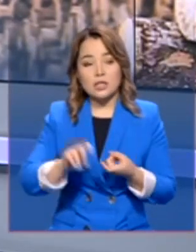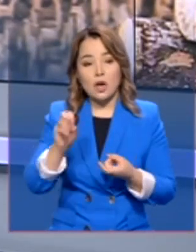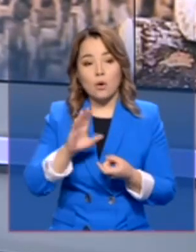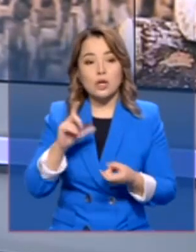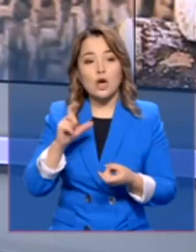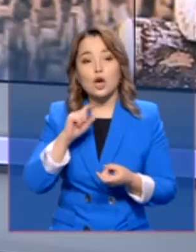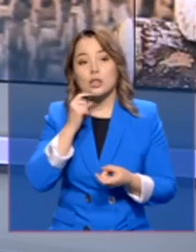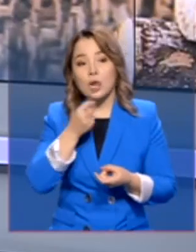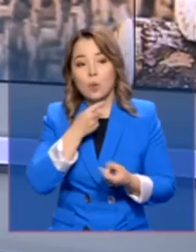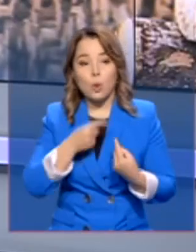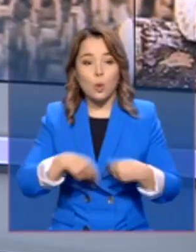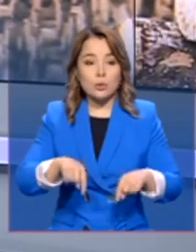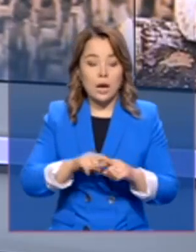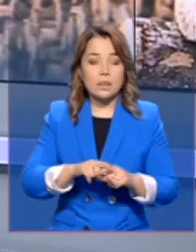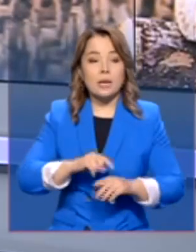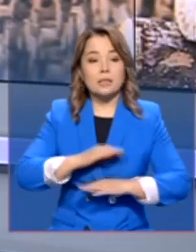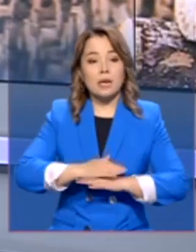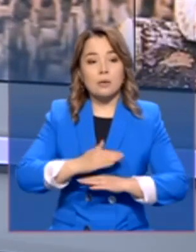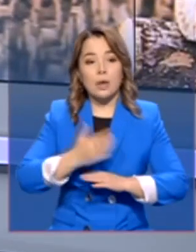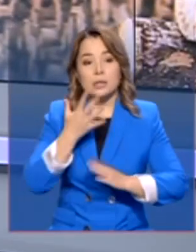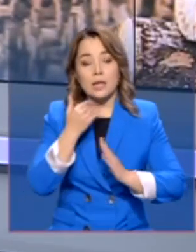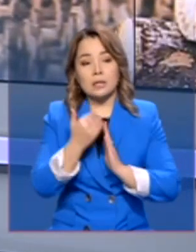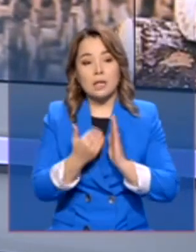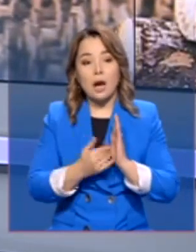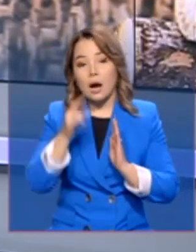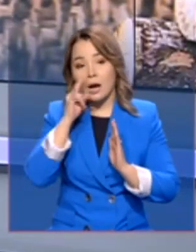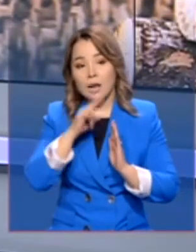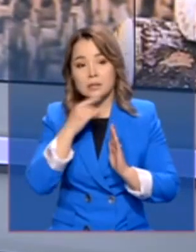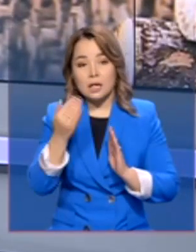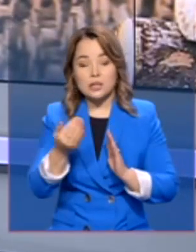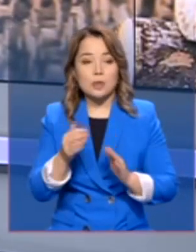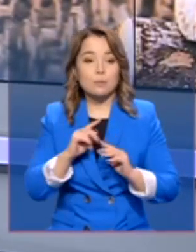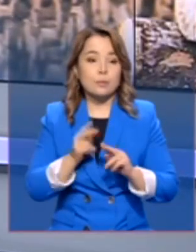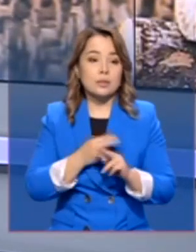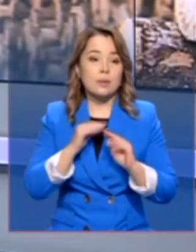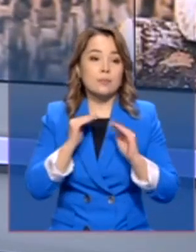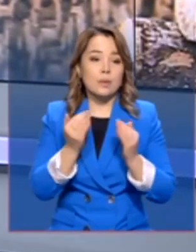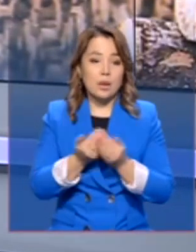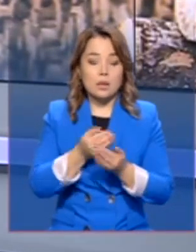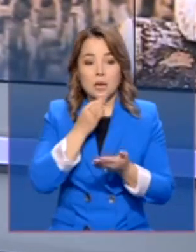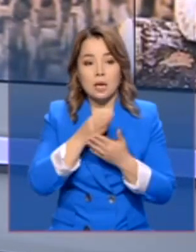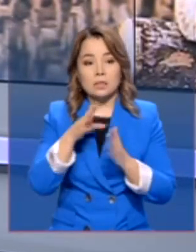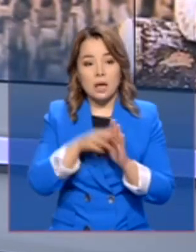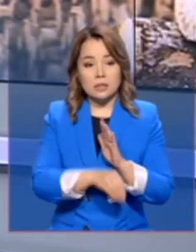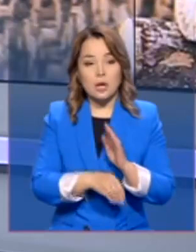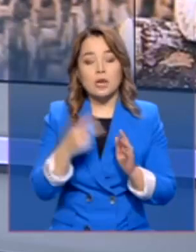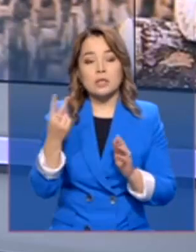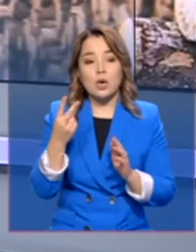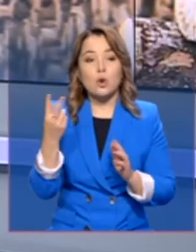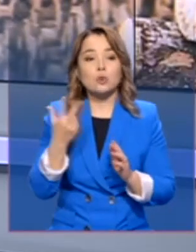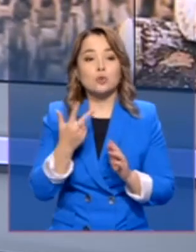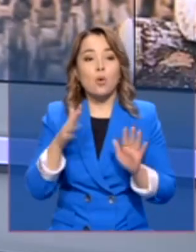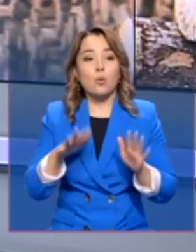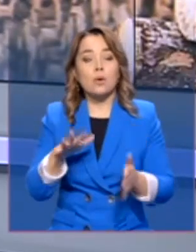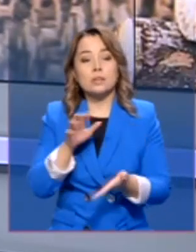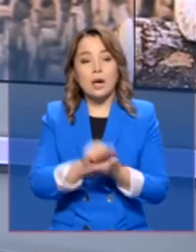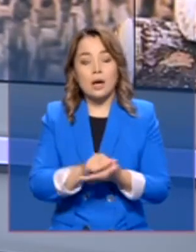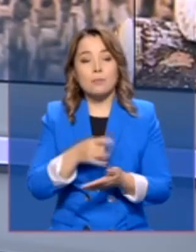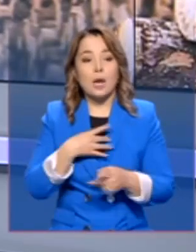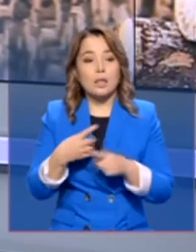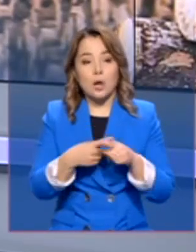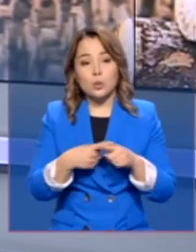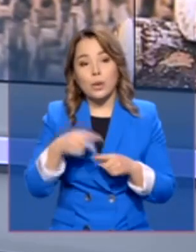Еуразиялық экономикалық одақтың тәртібіне сай олар Қазақстанға шектеусіз кіргізіледі. Екінші және үшінші орында Беларусь пен Қытай